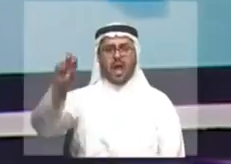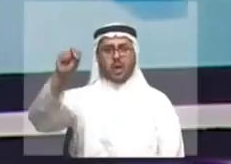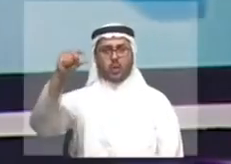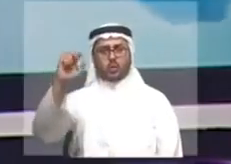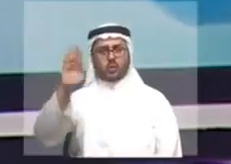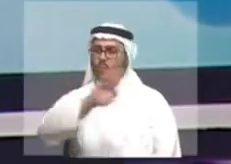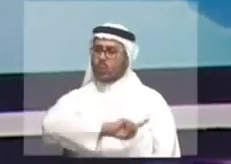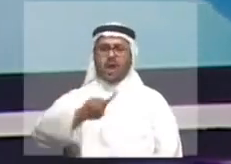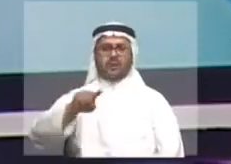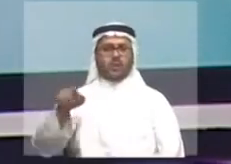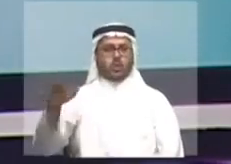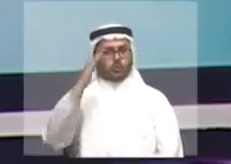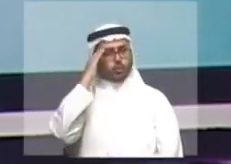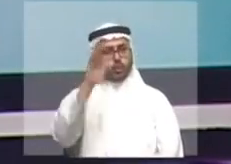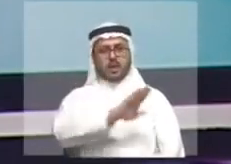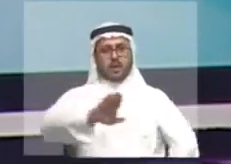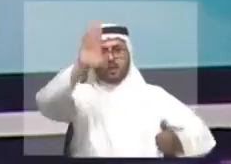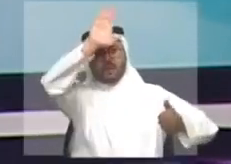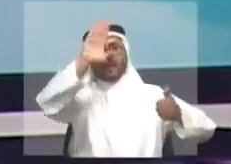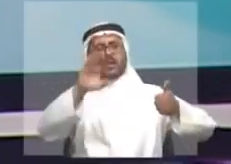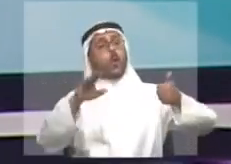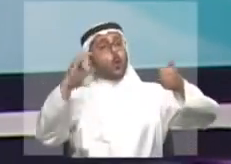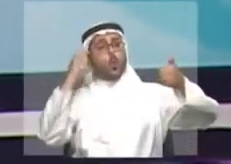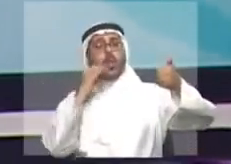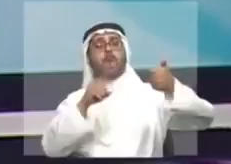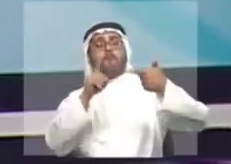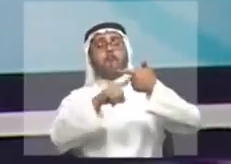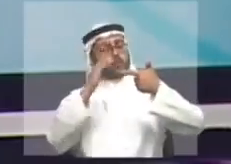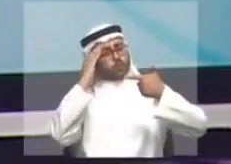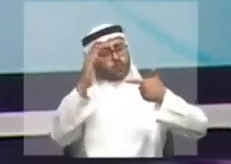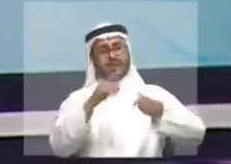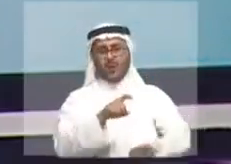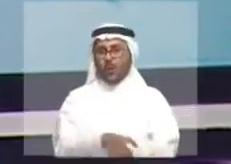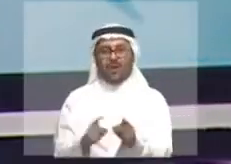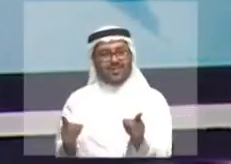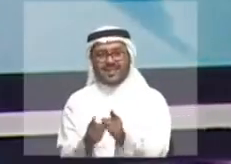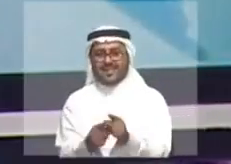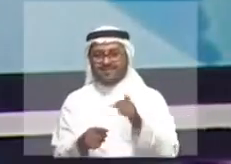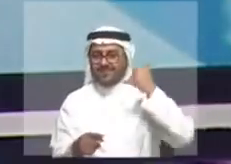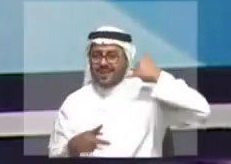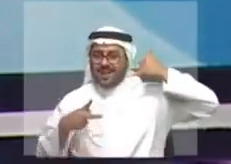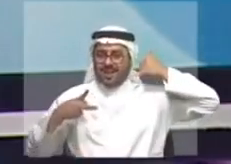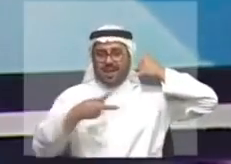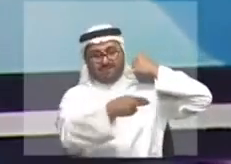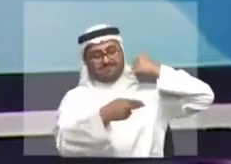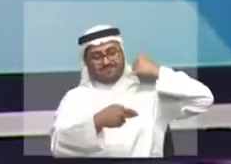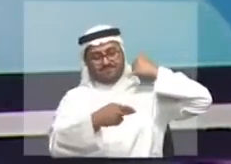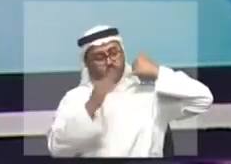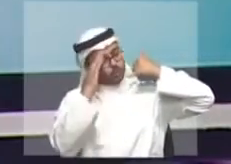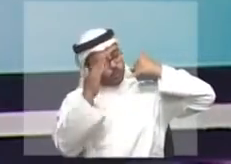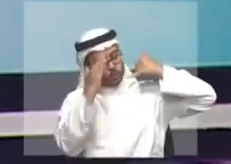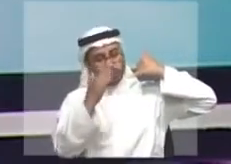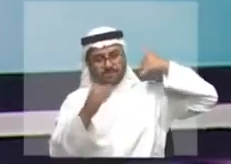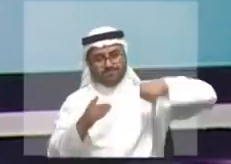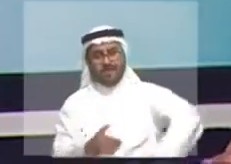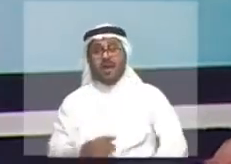موقف الملك سلمان وولي العهد. نعم سعادة السفير، لضيق الوقت أشكرك شكرا جزيلا على مداخلتك الكريمة.